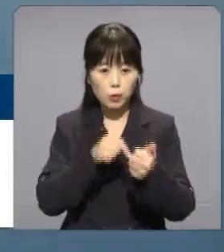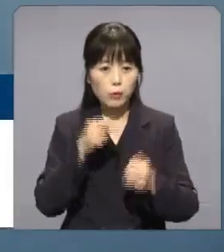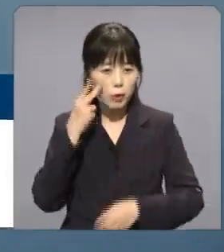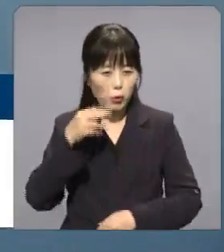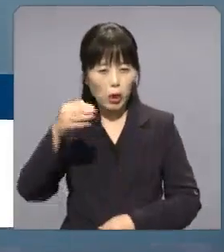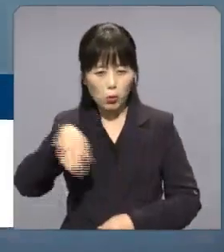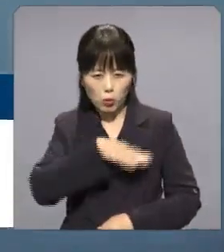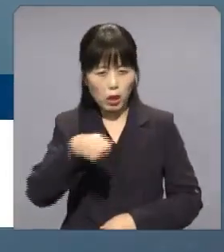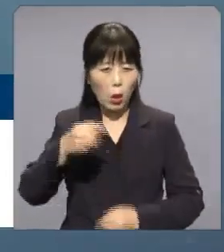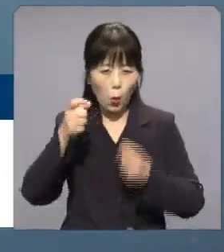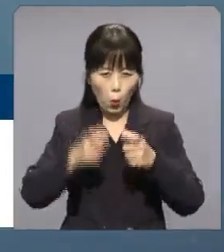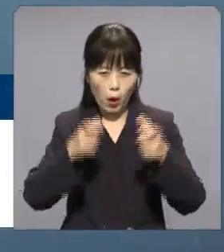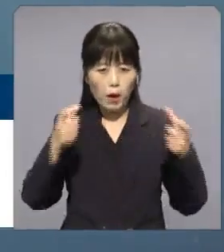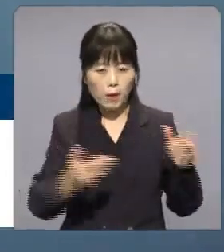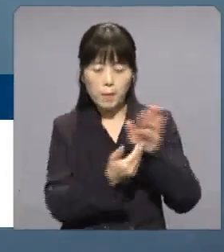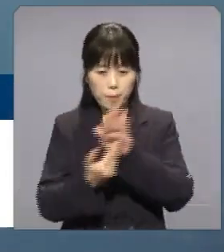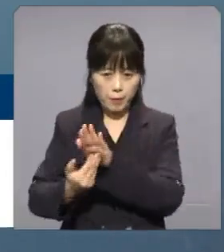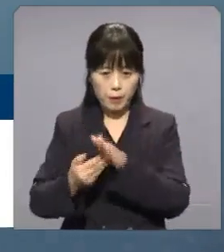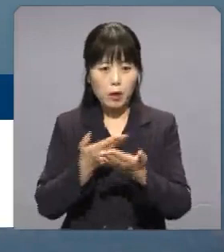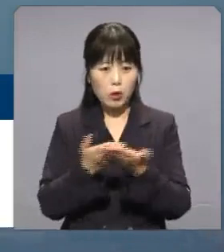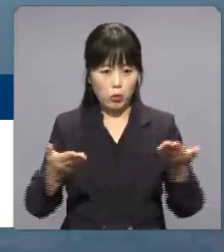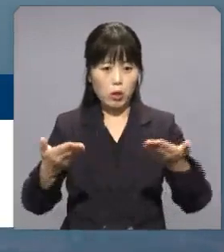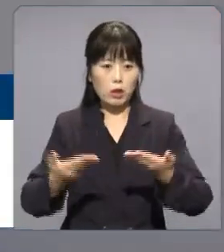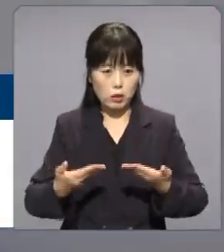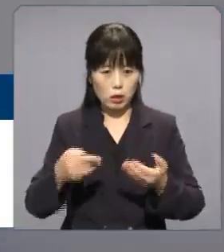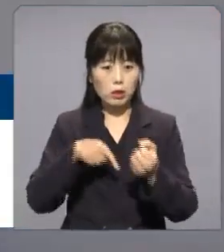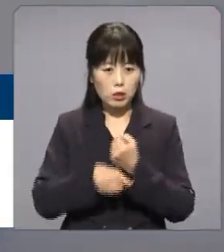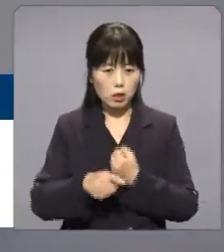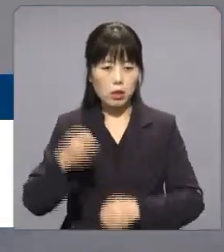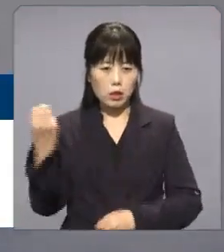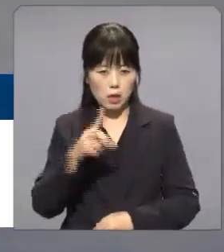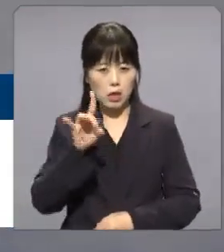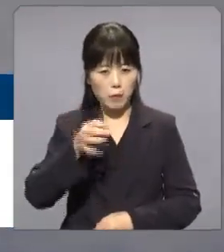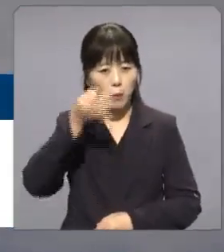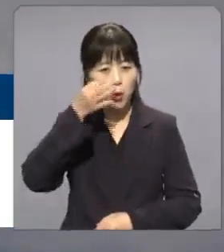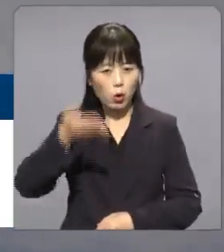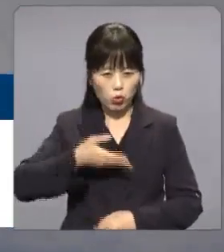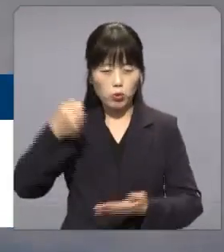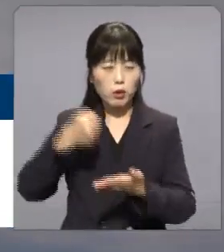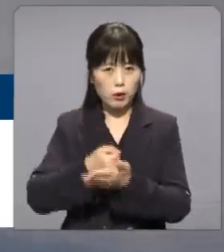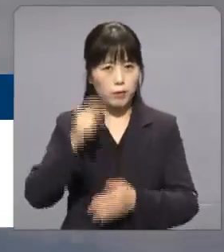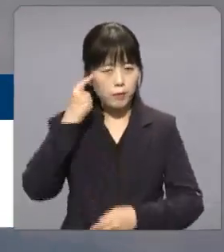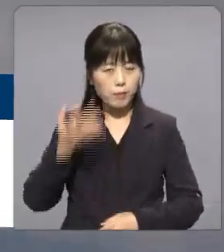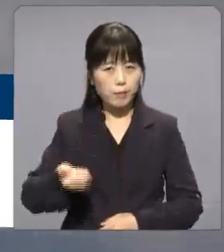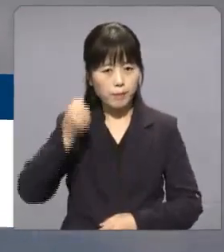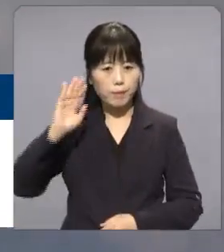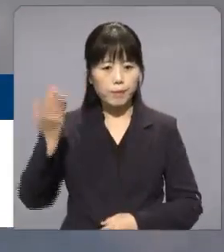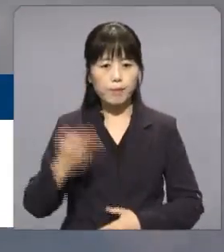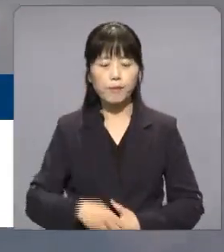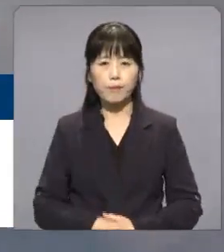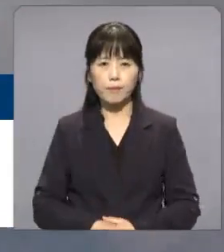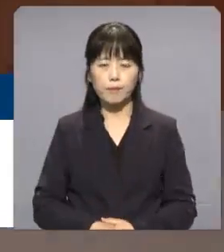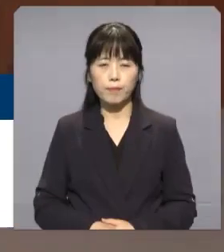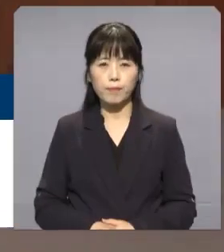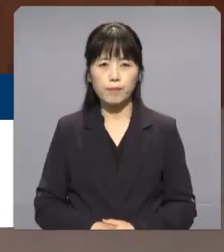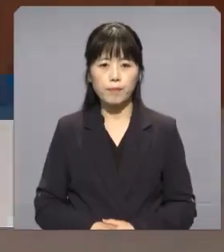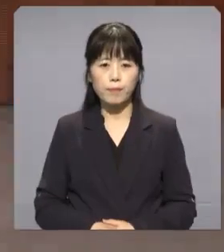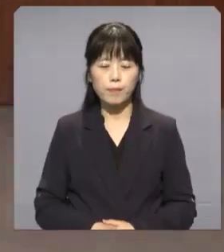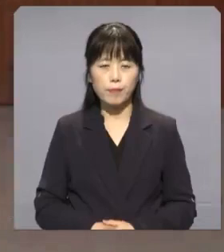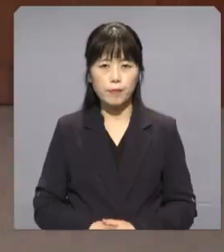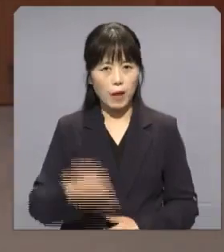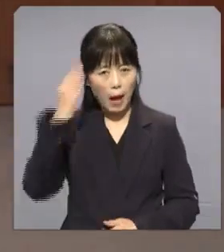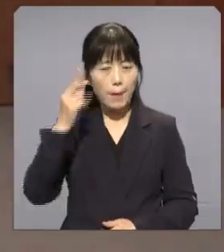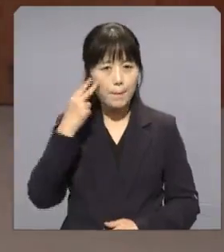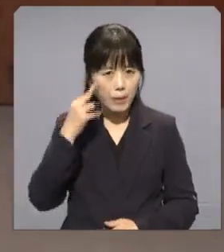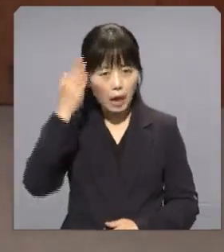한국한테 확실한 확장 억제를 제공해준다라는 그런 의지를 다시 한번 보여주는 그런 결정이다라고 생각합니다.